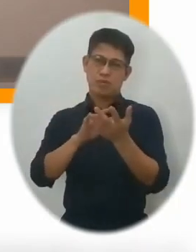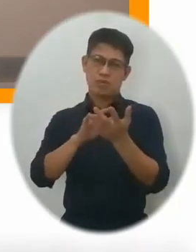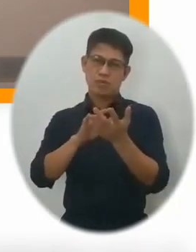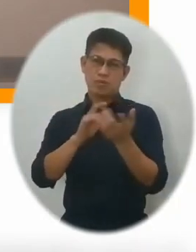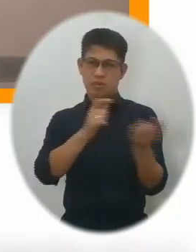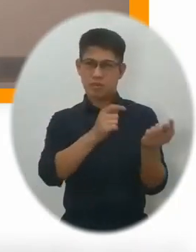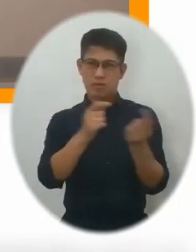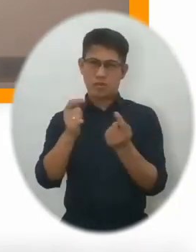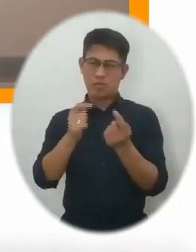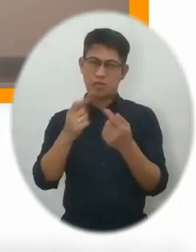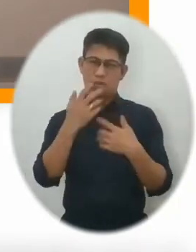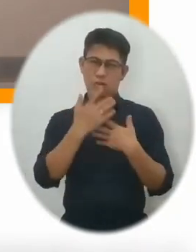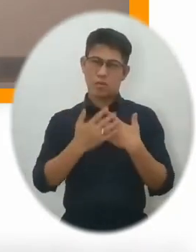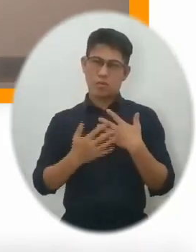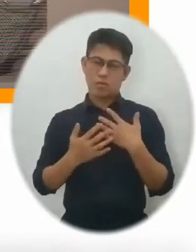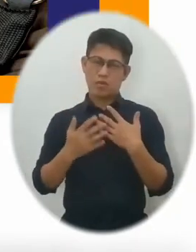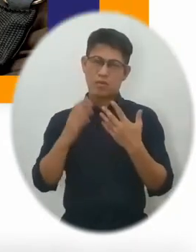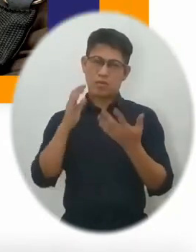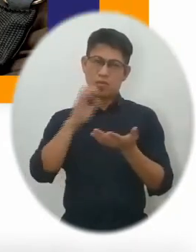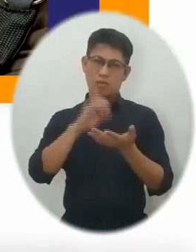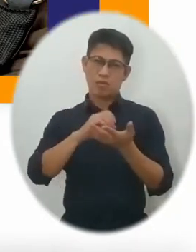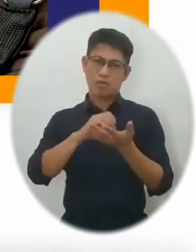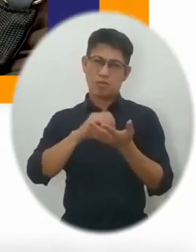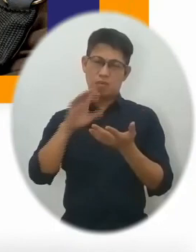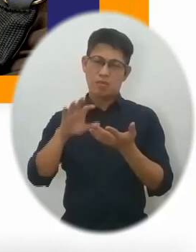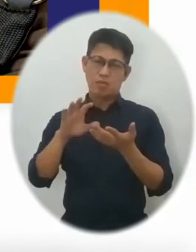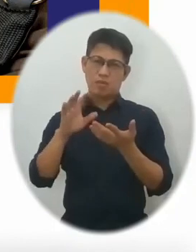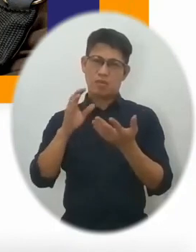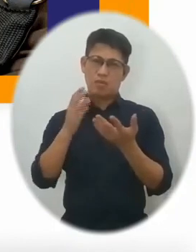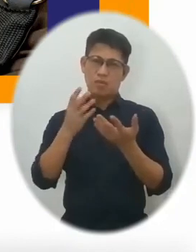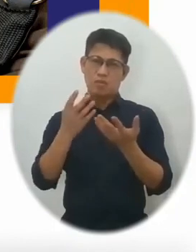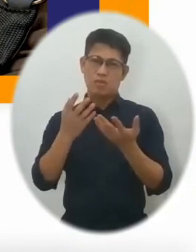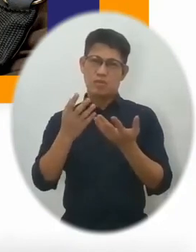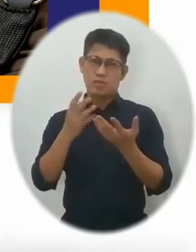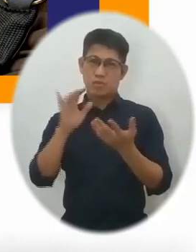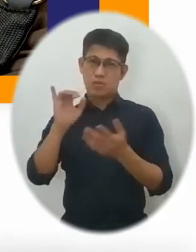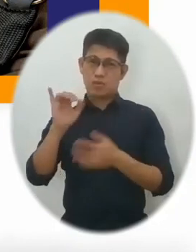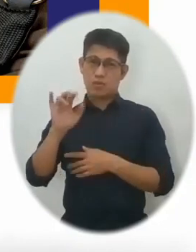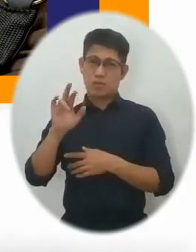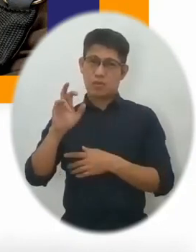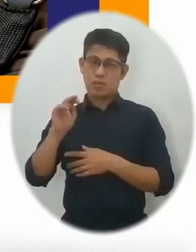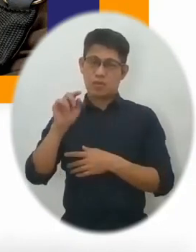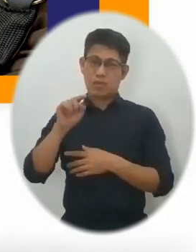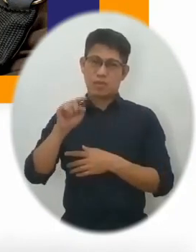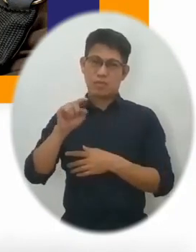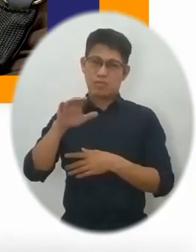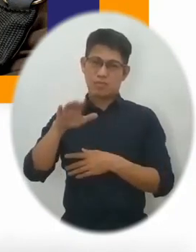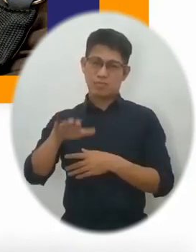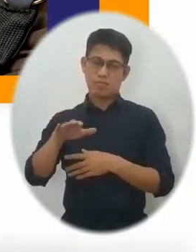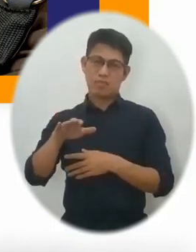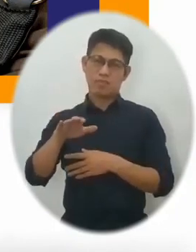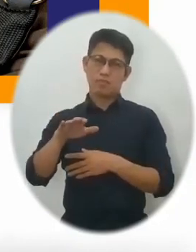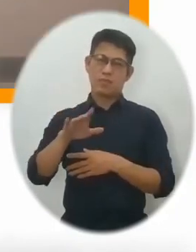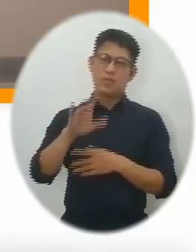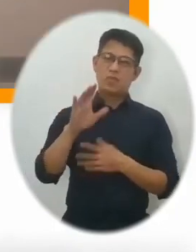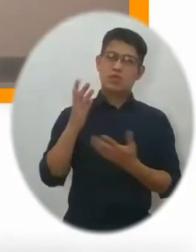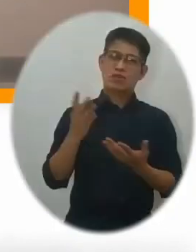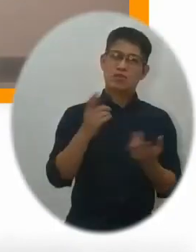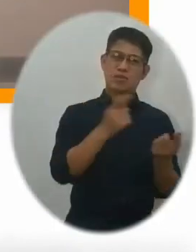panggamutan tulad ng pagsali ng dugo at pagtanggal ng naiipong mga bakal sa katawan ng isang